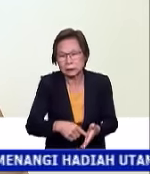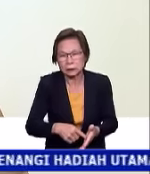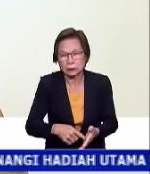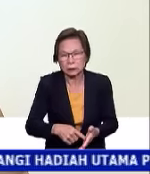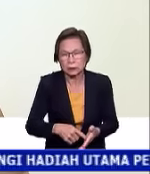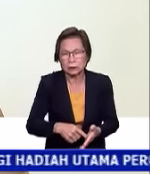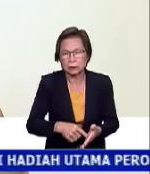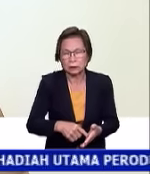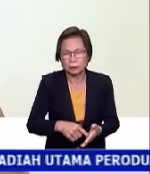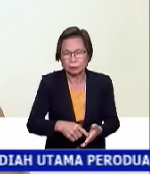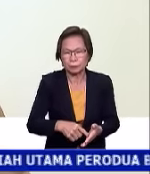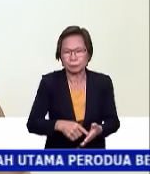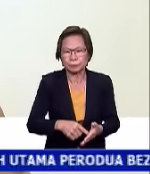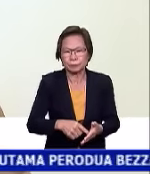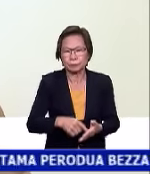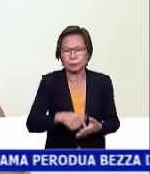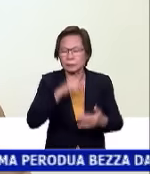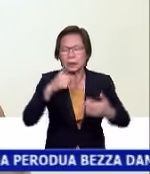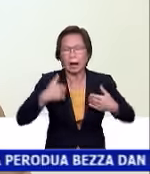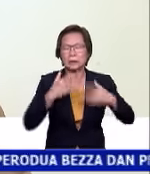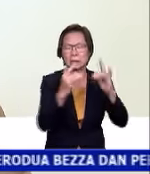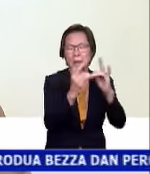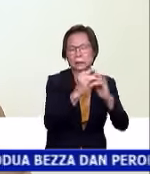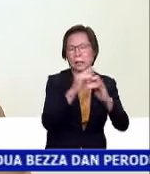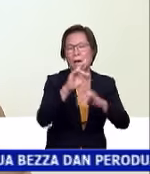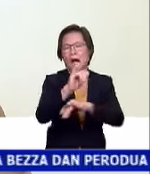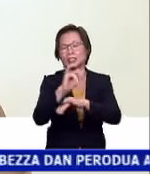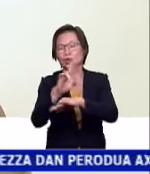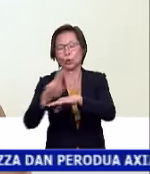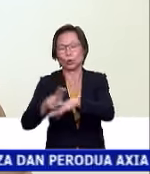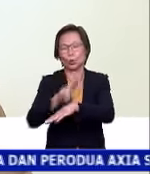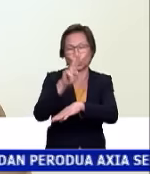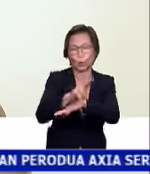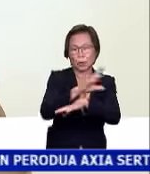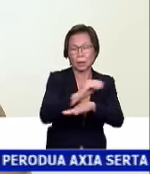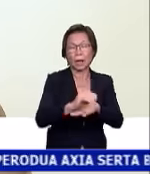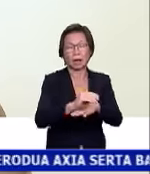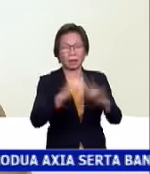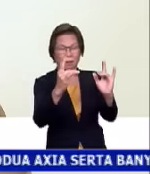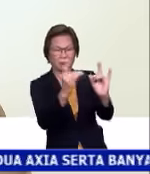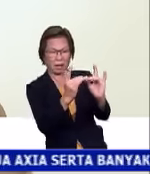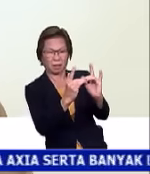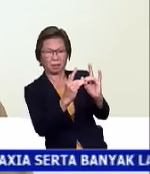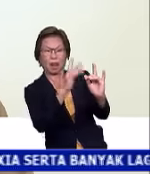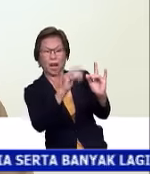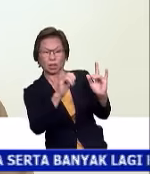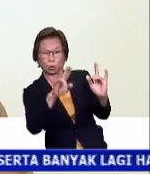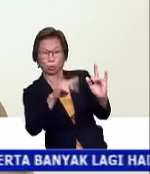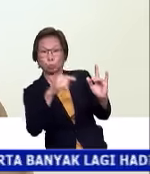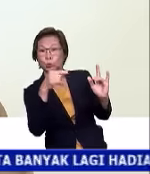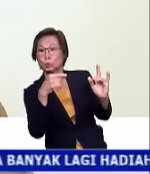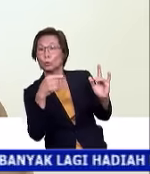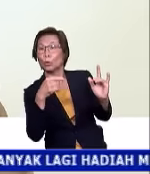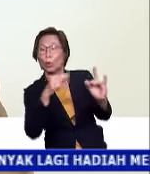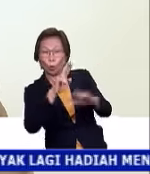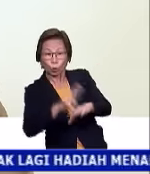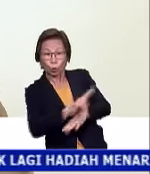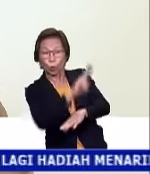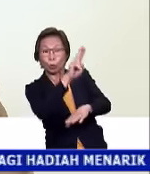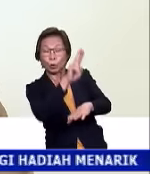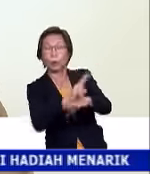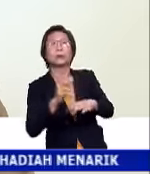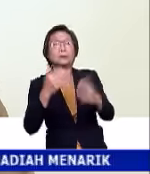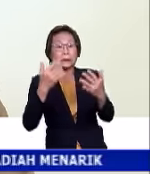katil-katil ICU yang digunakan dan kedudukan katil ICU yang telah digunakan setakat ini